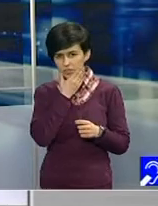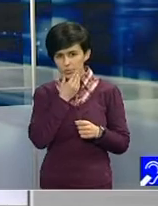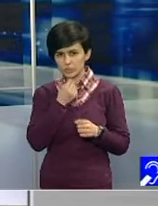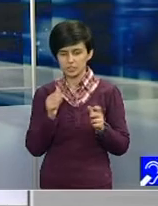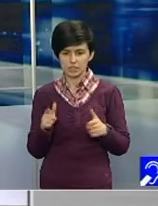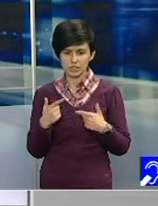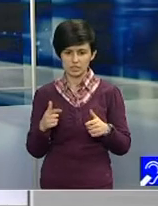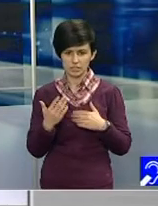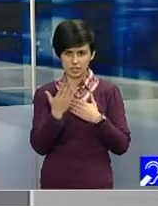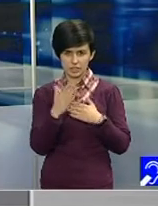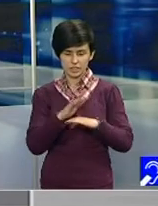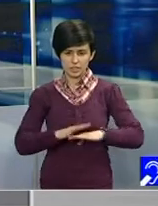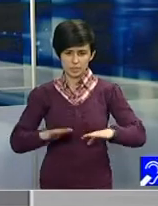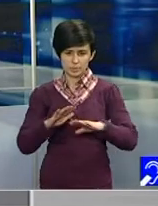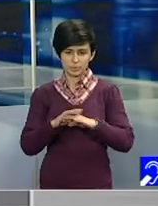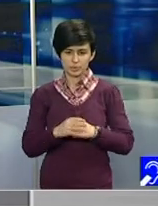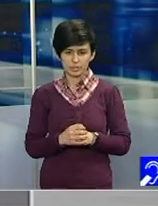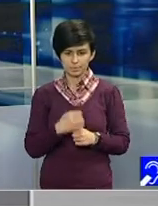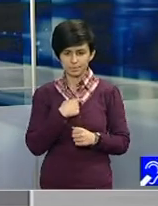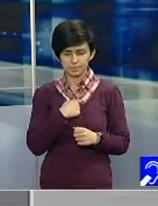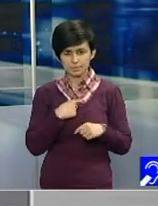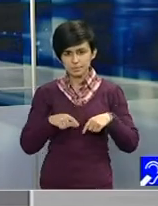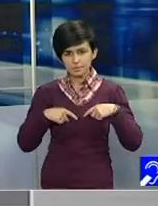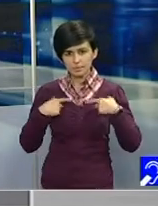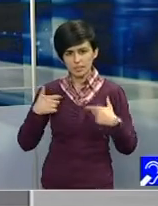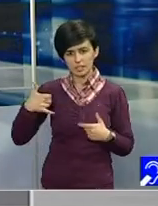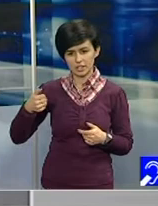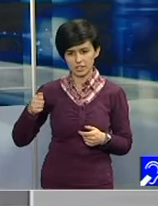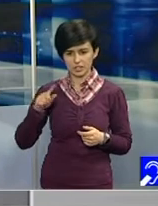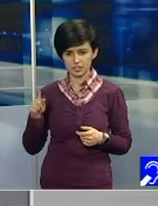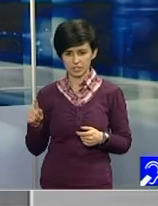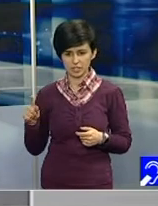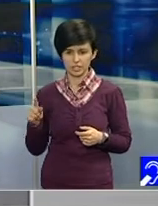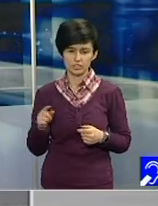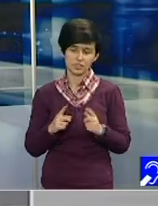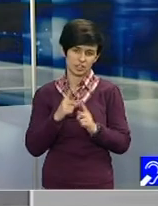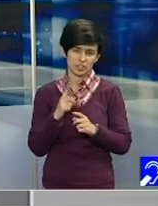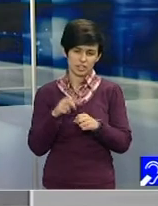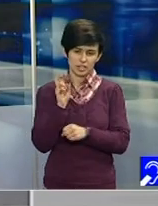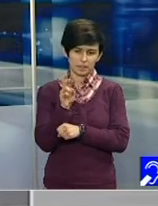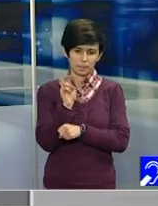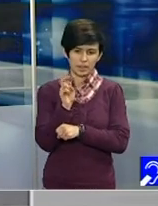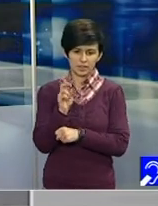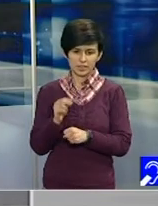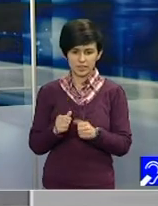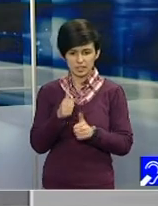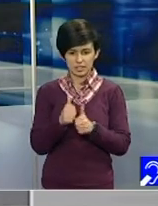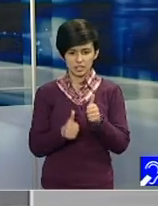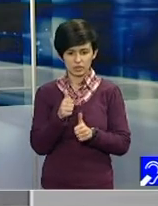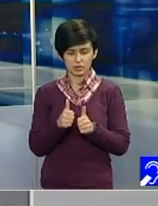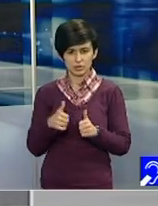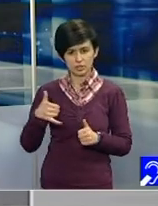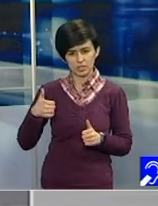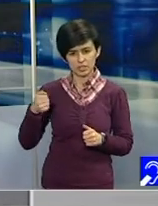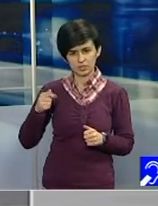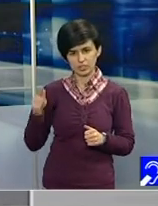vine să te asculte. Se poate trăi din jazz, asta spune invitata mea, Corina Brândușan, cu atât mai mult dacă vă înscrieți la concursul Jazz in the